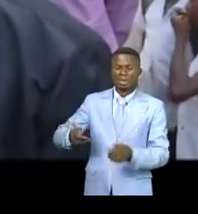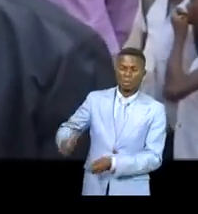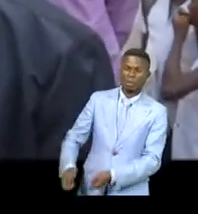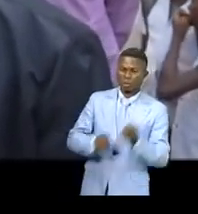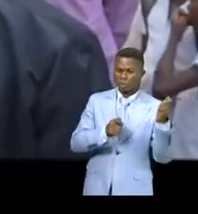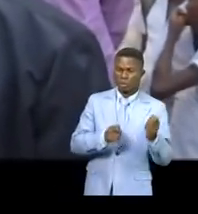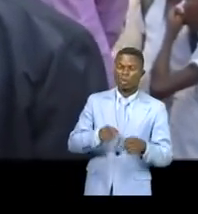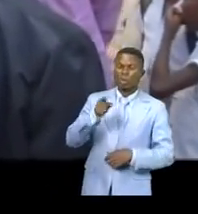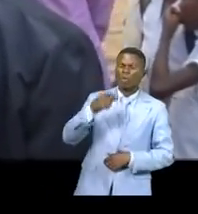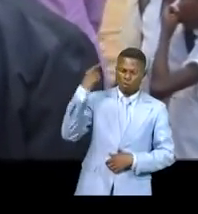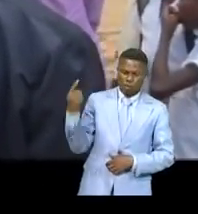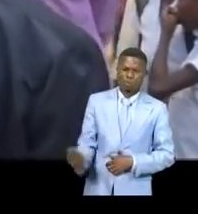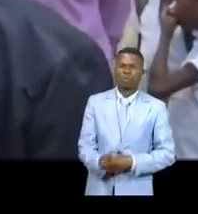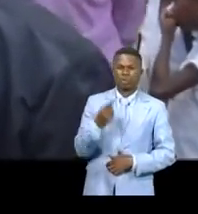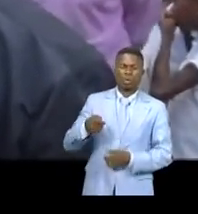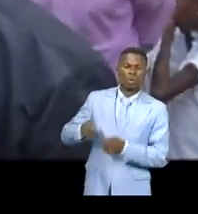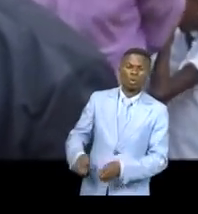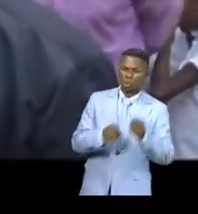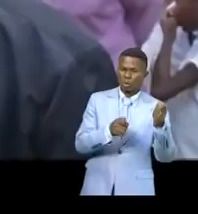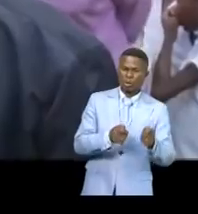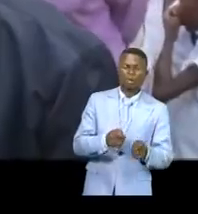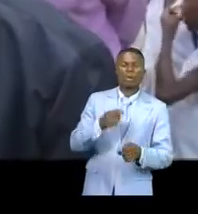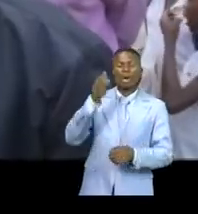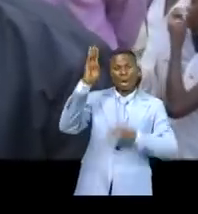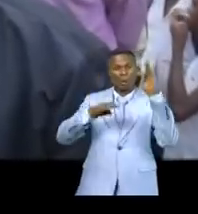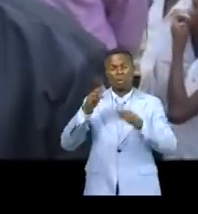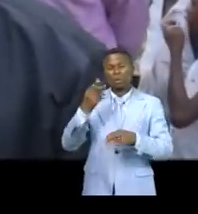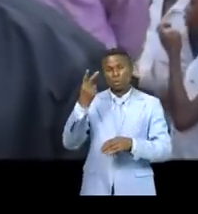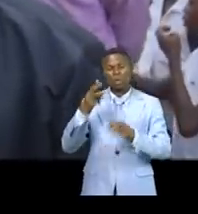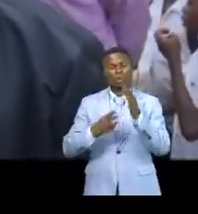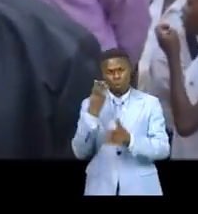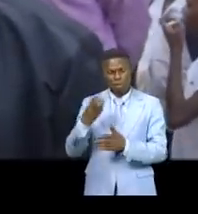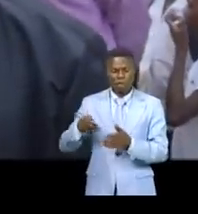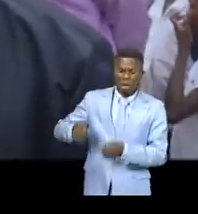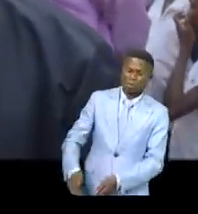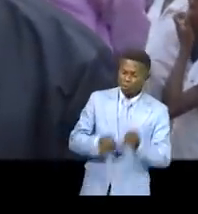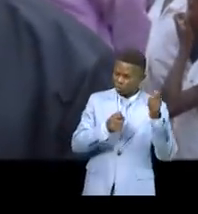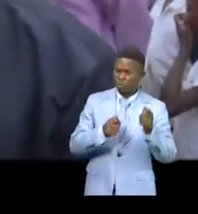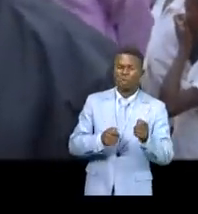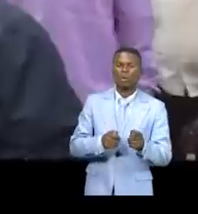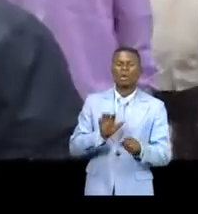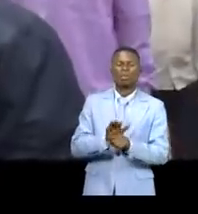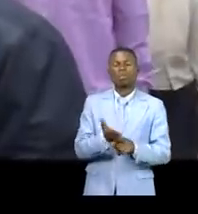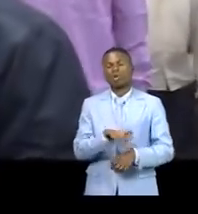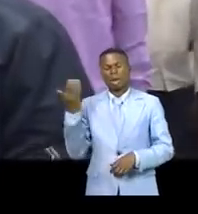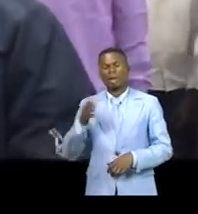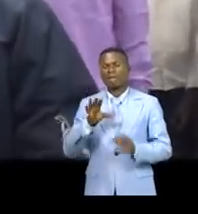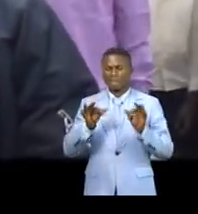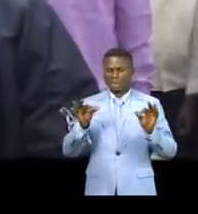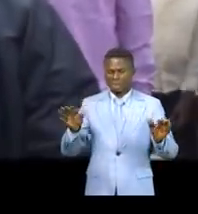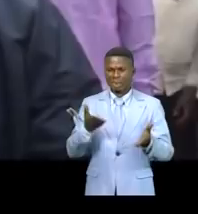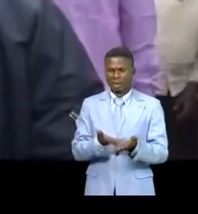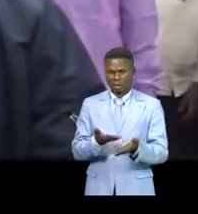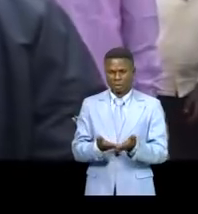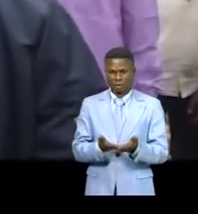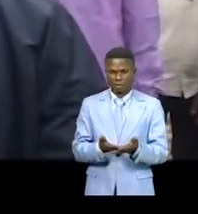faire en permanence. Les tirages, en effet, même s'il y a plus deux fois par jour, il faut tirer deux fois, vous devez tirer. Les gars, c'est un peu